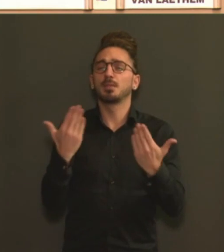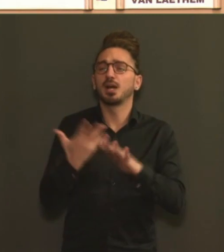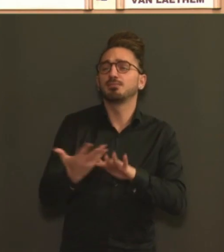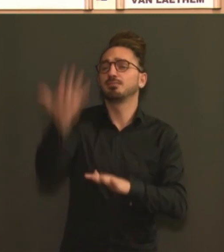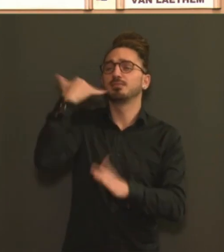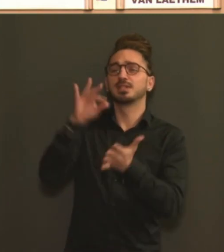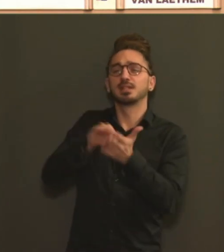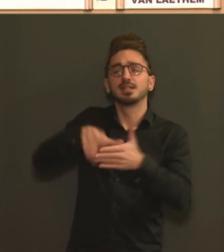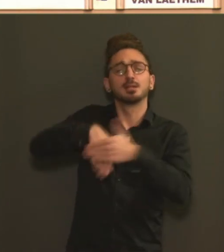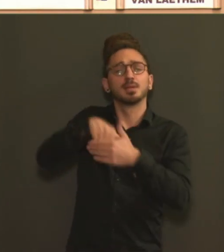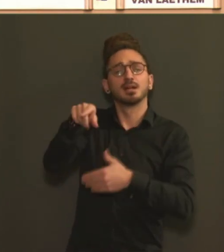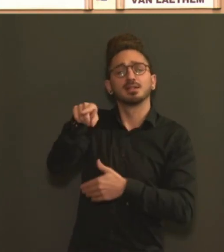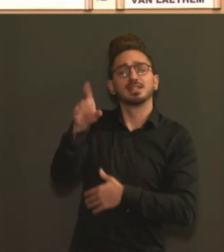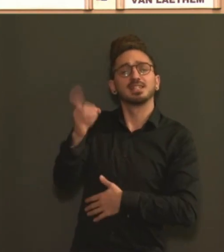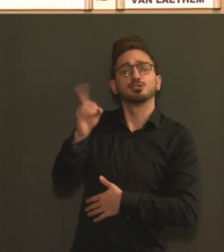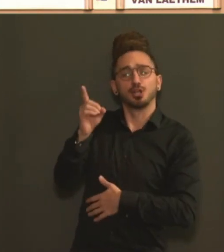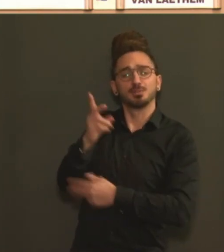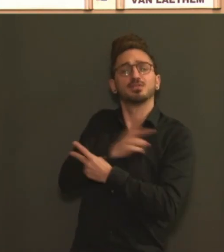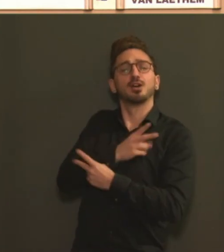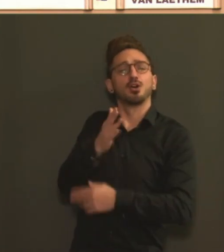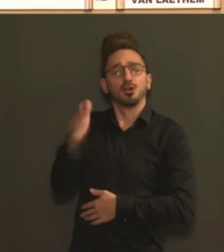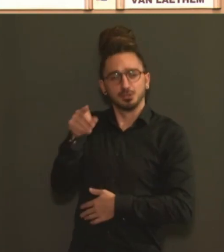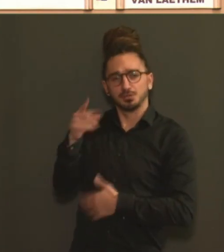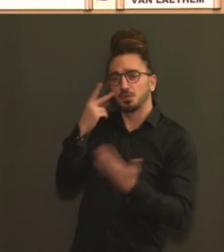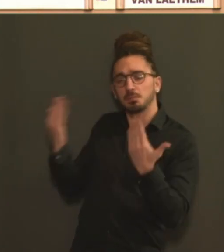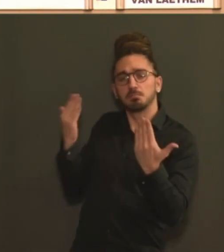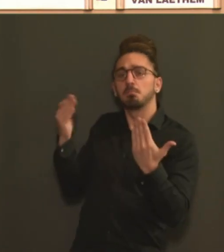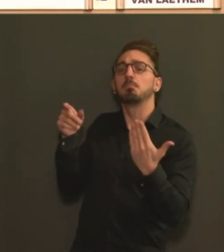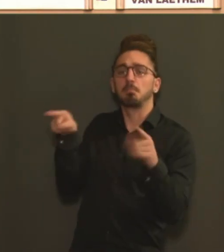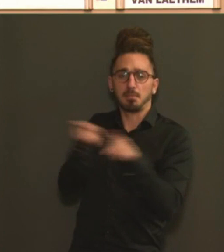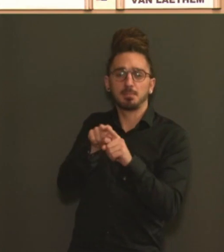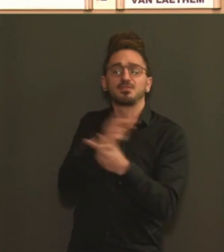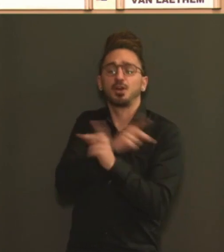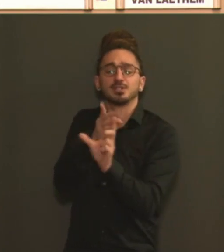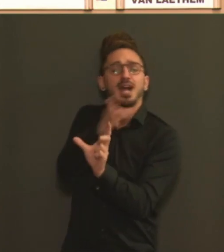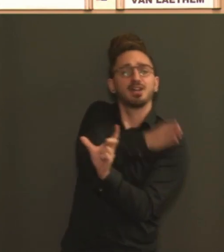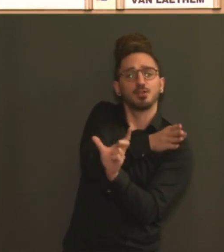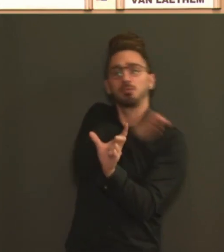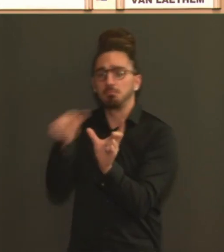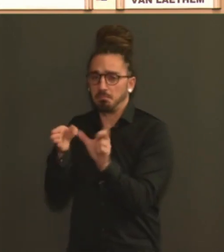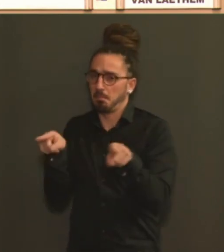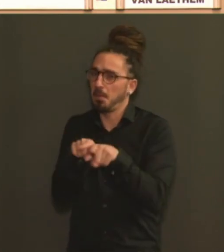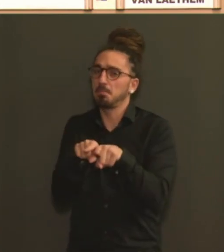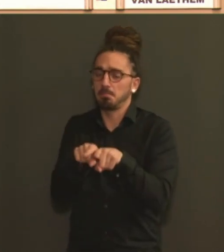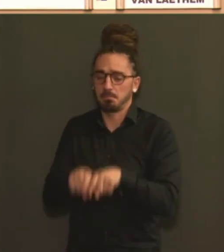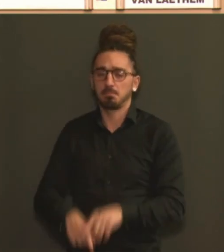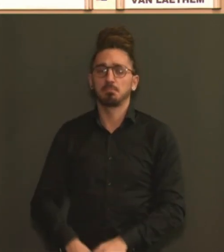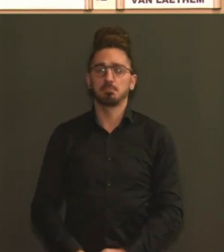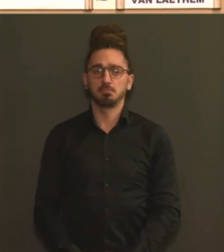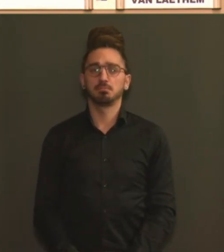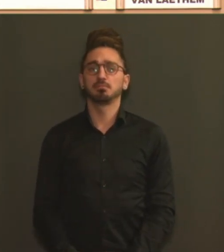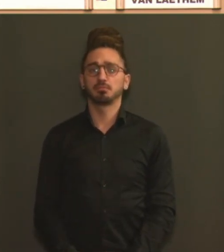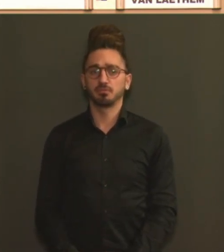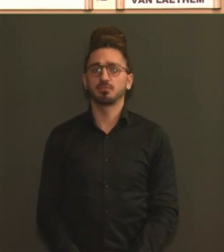avant les vacances, au début du mois de décembre, par exemple. On sait qu'à ce moment-là, l'augmentation de la